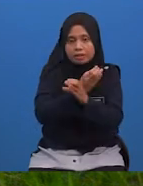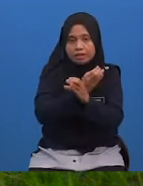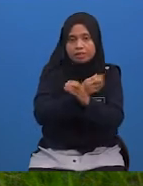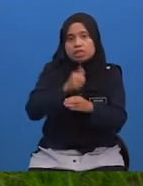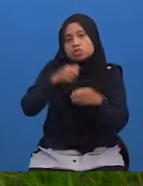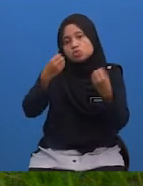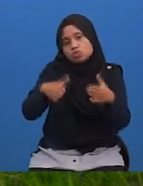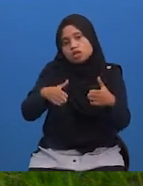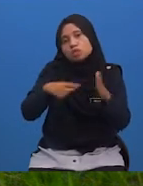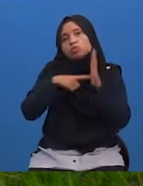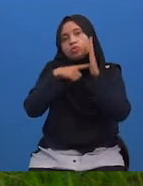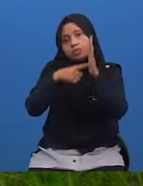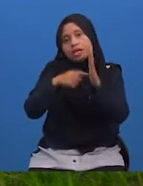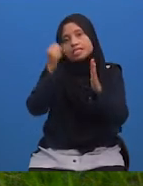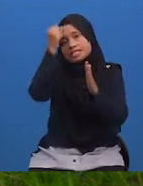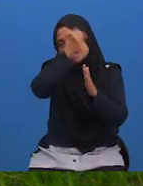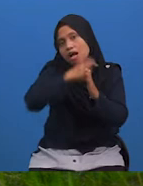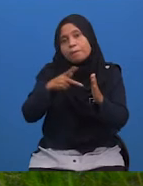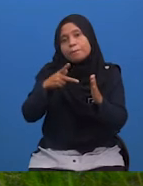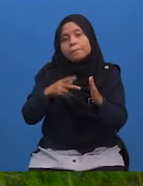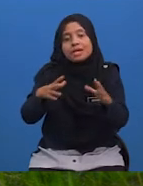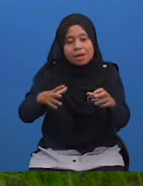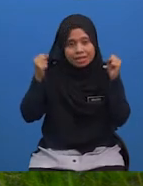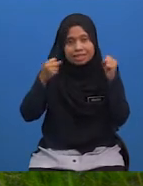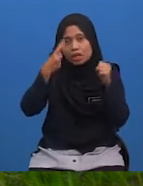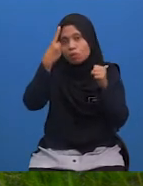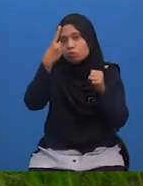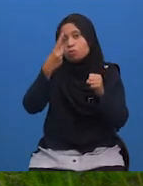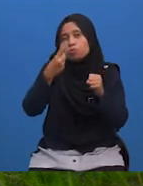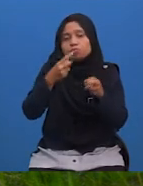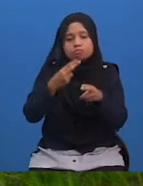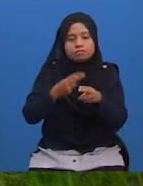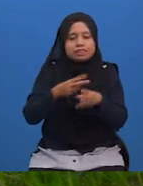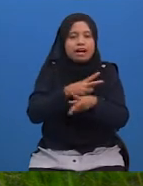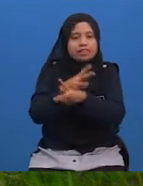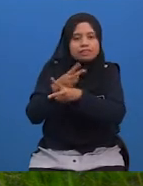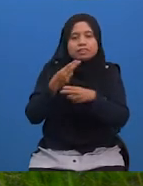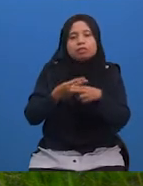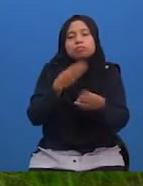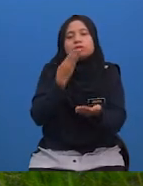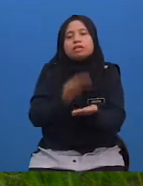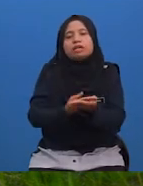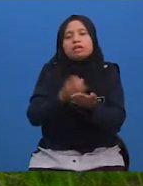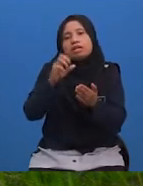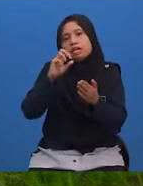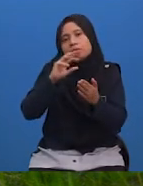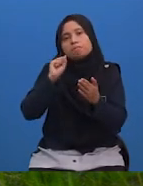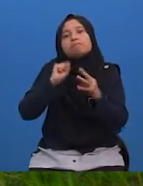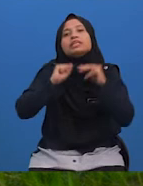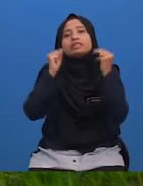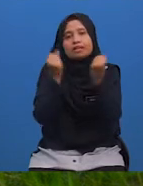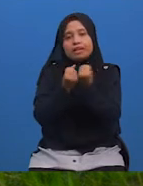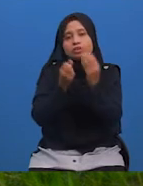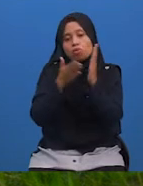sudah menunjukkan sikap keberanian kamu untuk mempertahankan nama baik masyarakat. Oleh